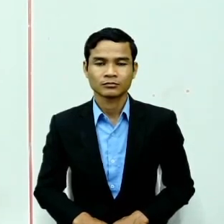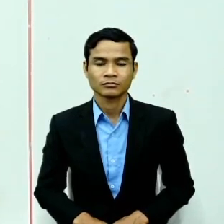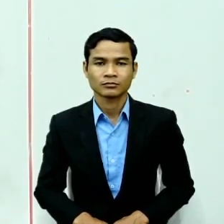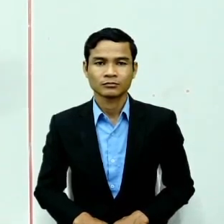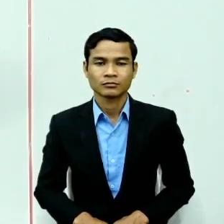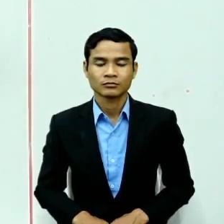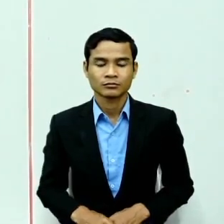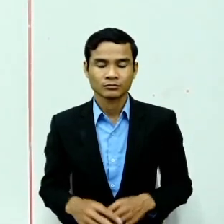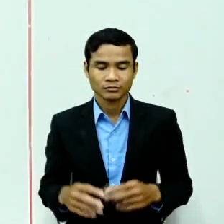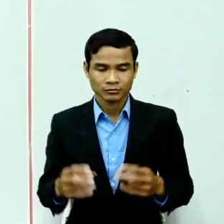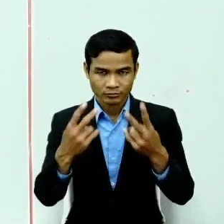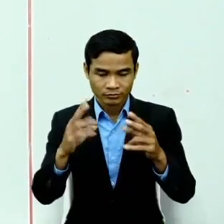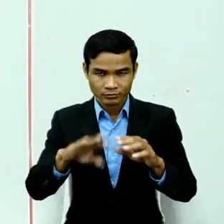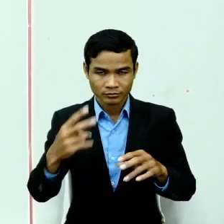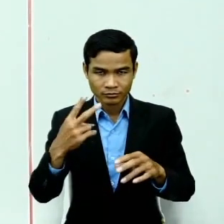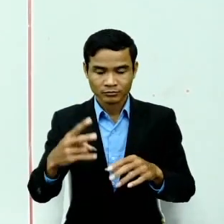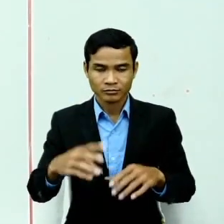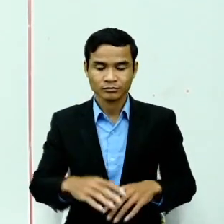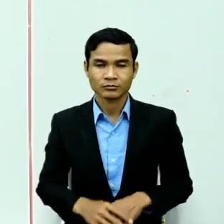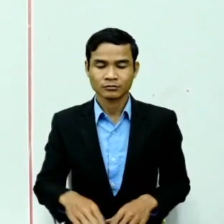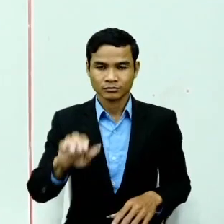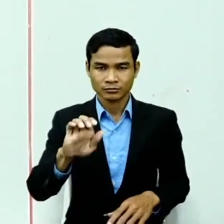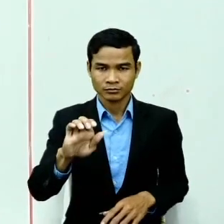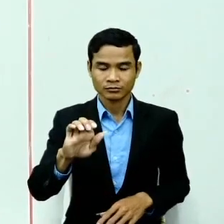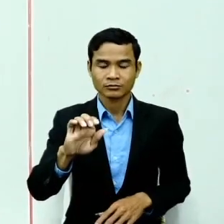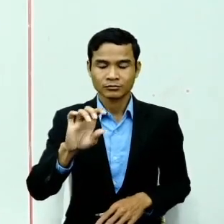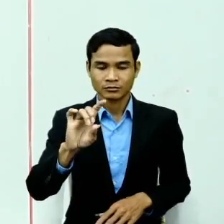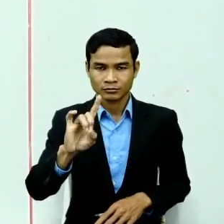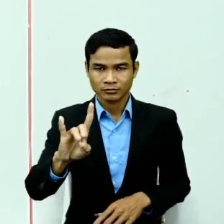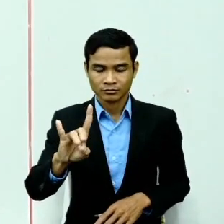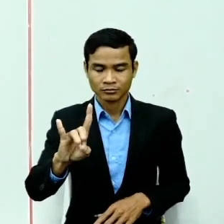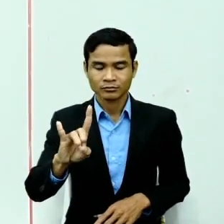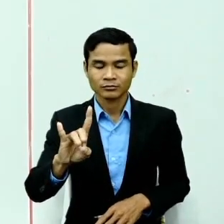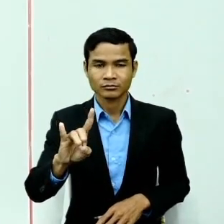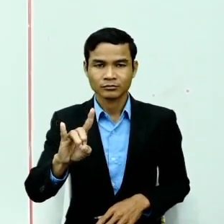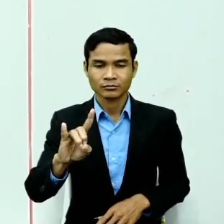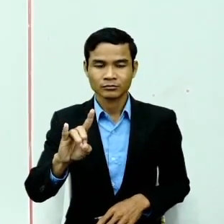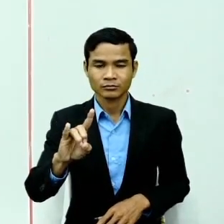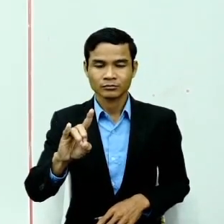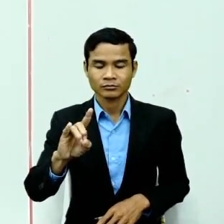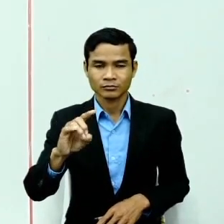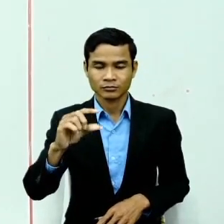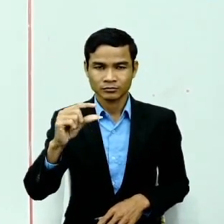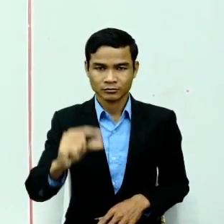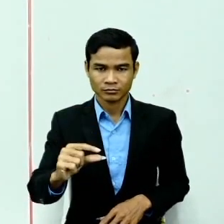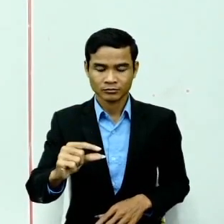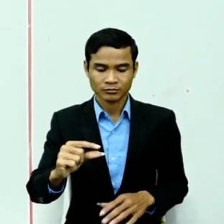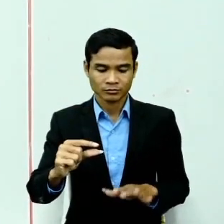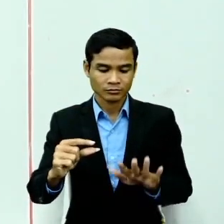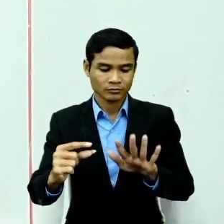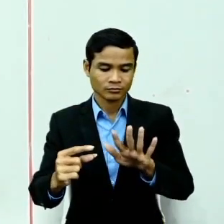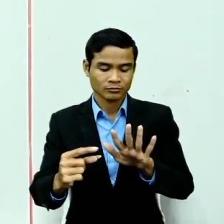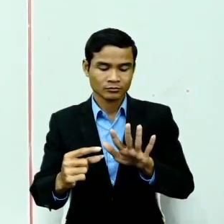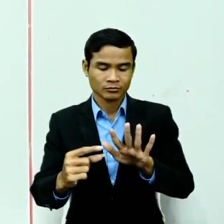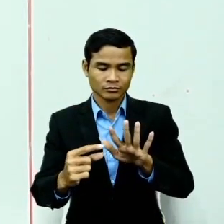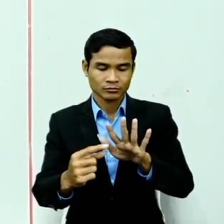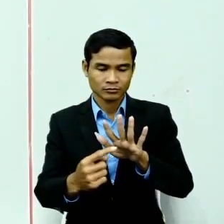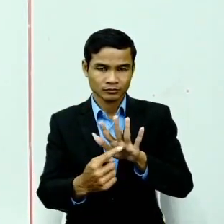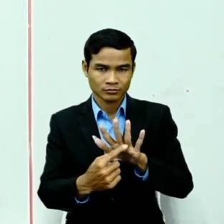chà con tiêm toán cho nâng mố chầm có ua cua cua nâng